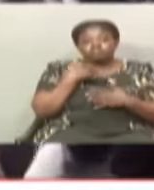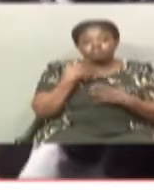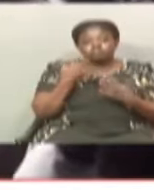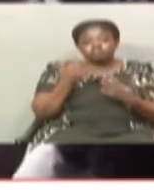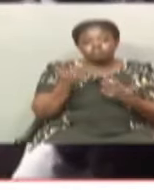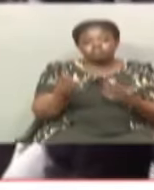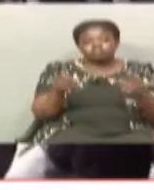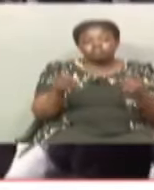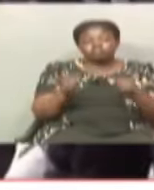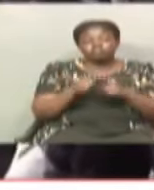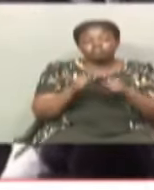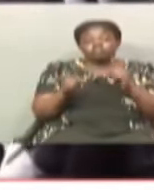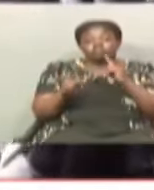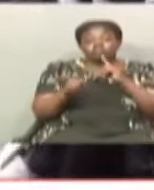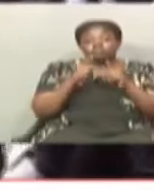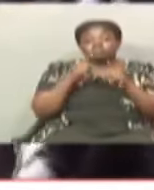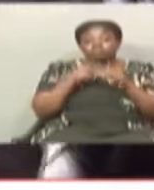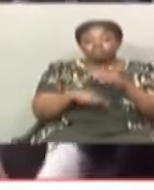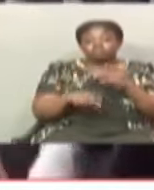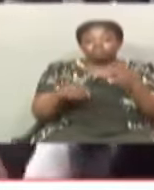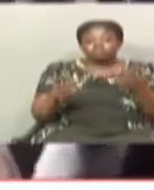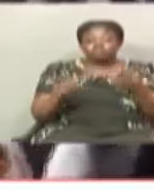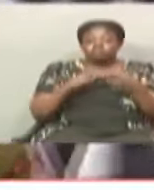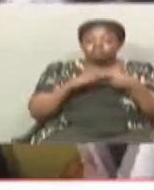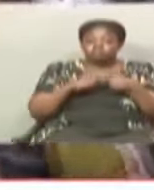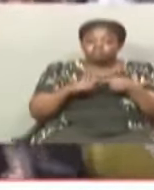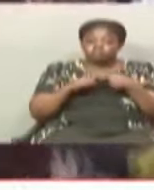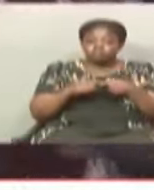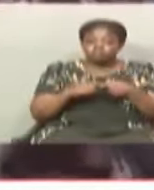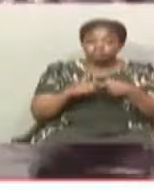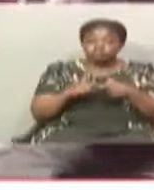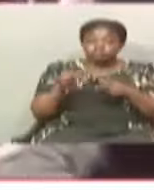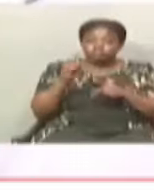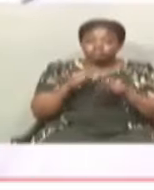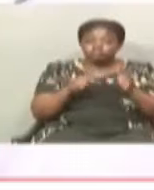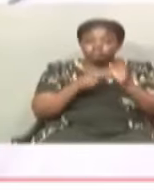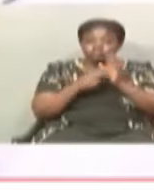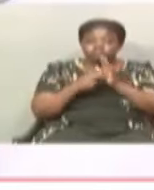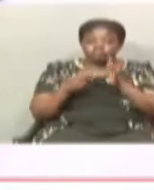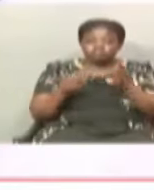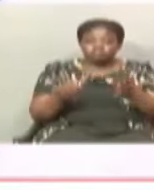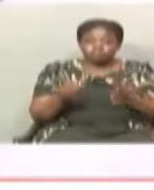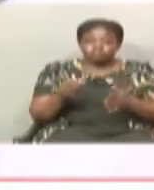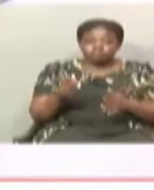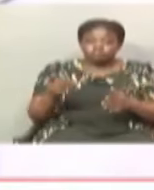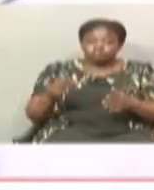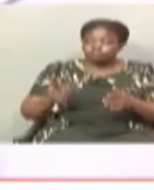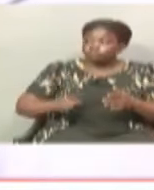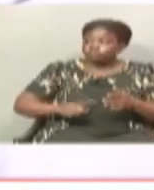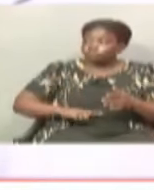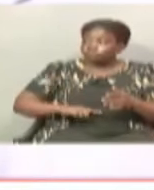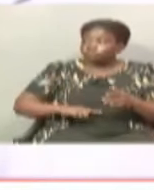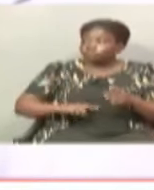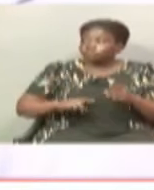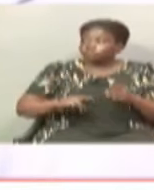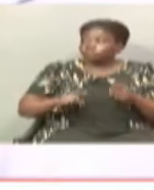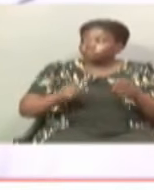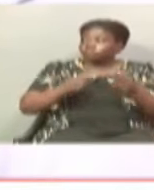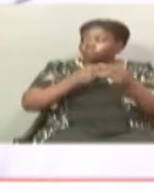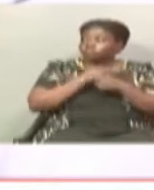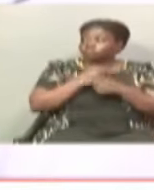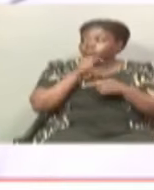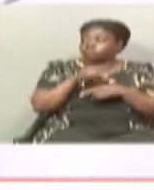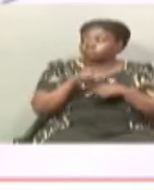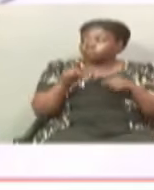misaki n'obogedde ne balaga okusimula omukwano abantu gwe babalaze mu matimbu abaoluganda lwe